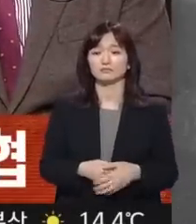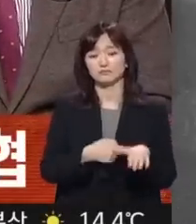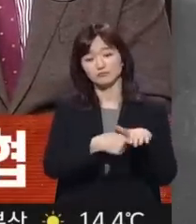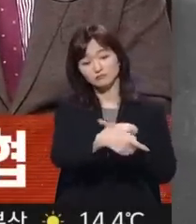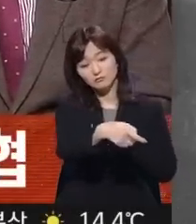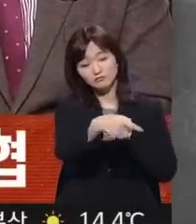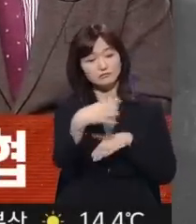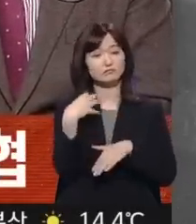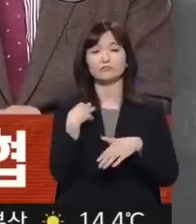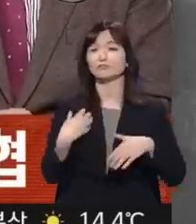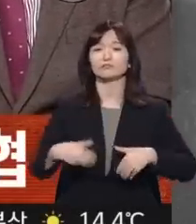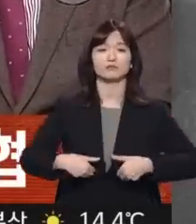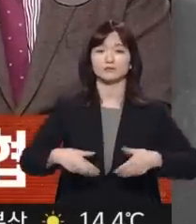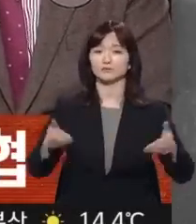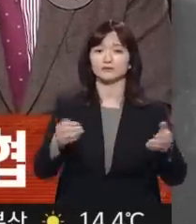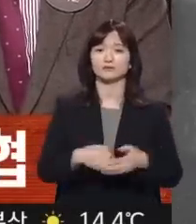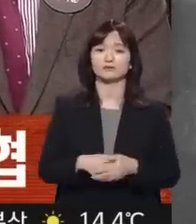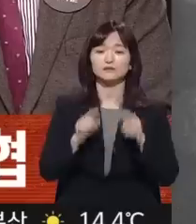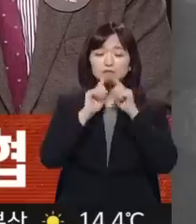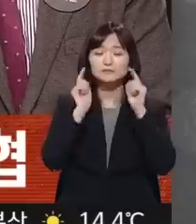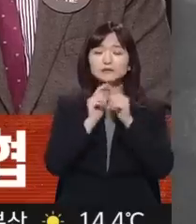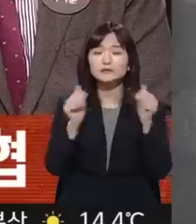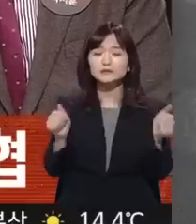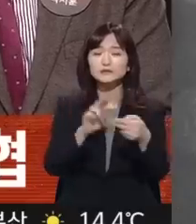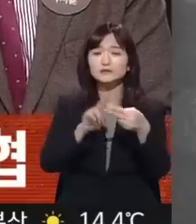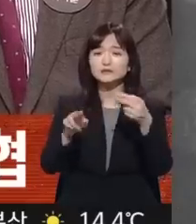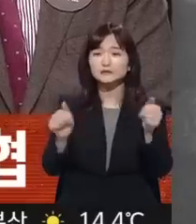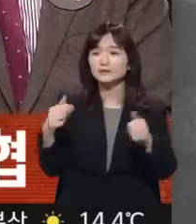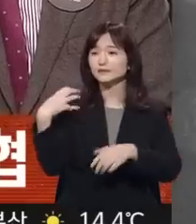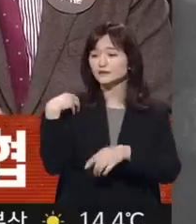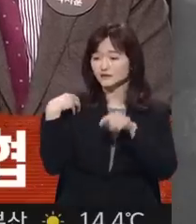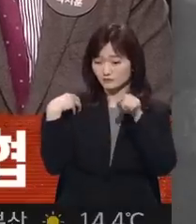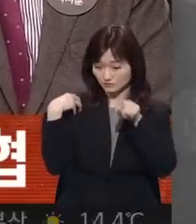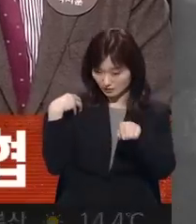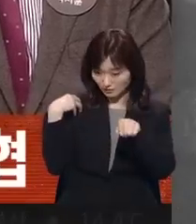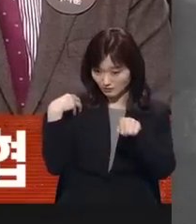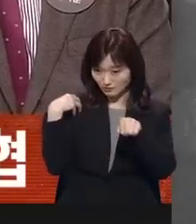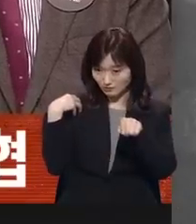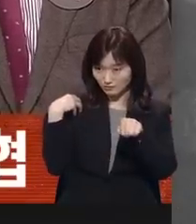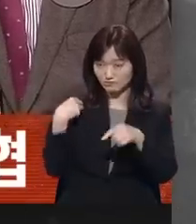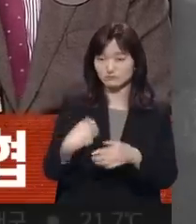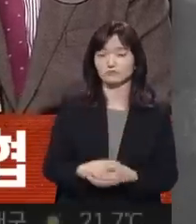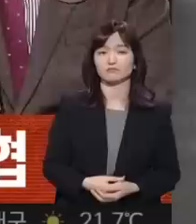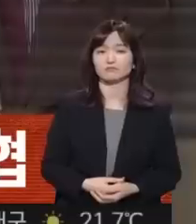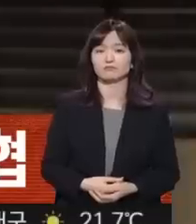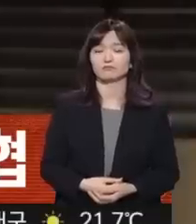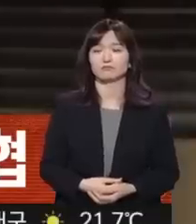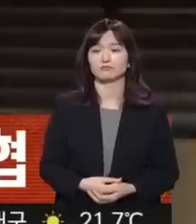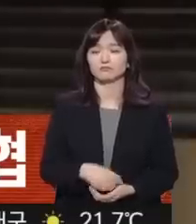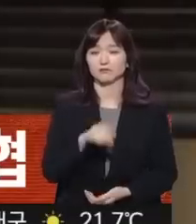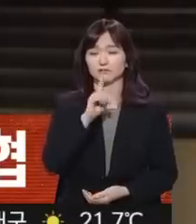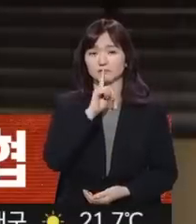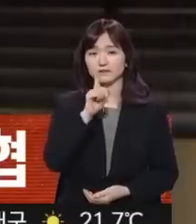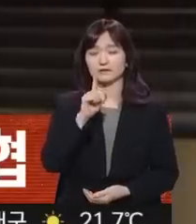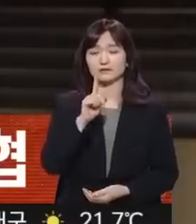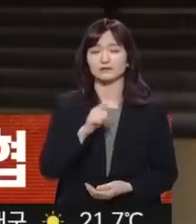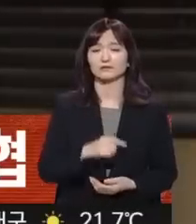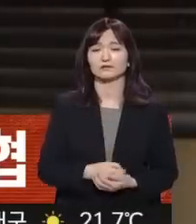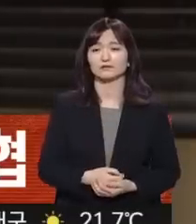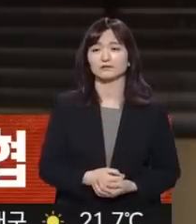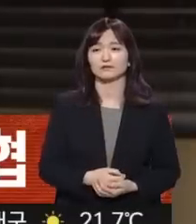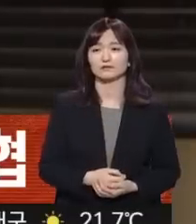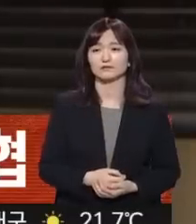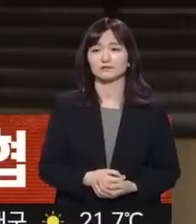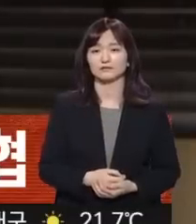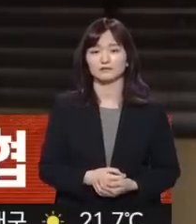여지가 없는데 어쨌든 간에 민형사에서 책임진다라는 그 얘기만 보고 지금 절하라는 식으로 주장을 하는 상황인데 가해자는 그